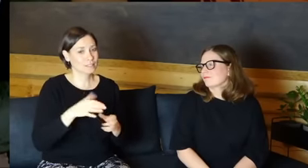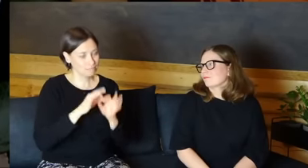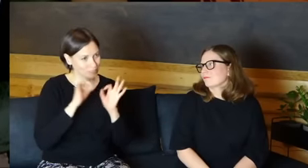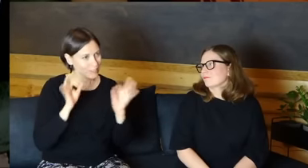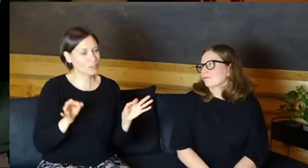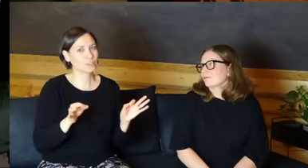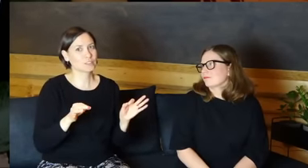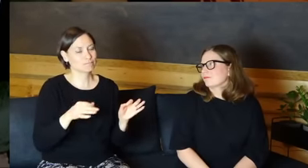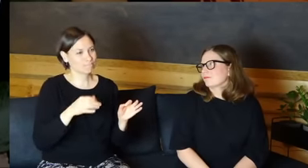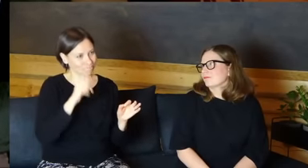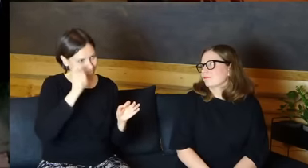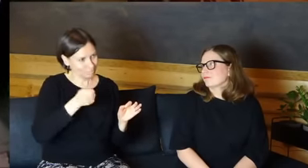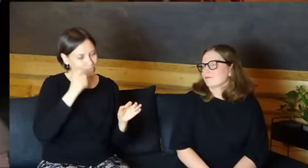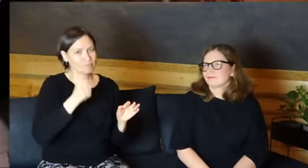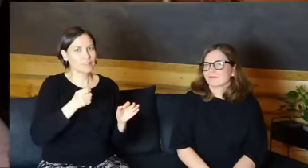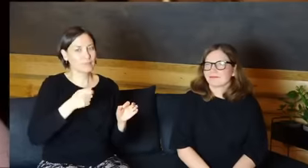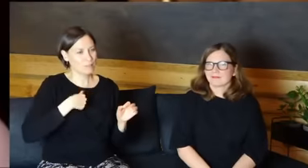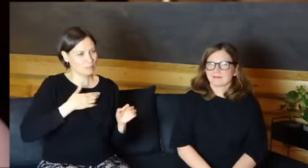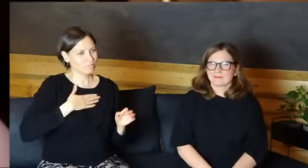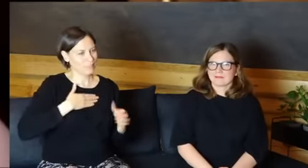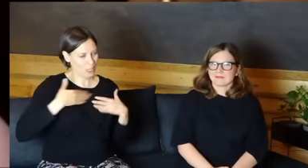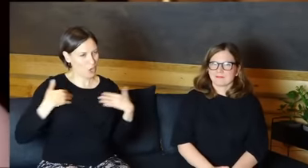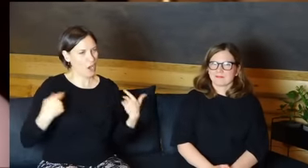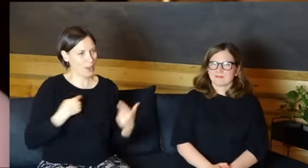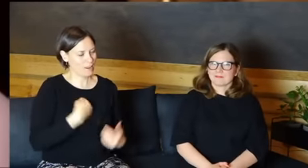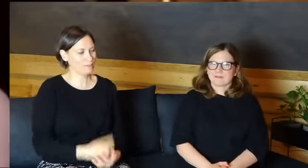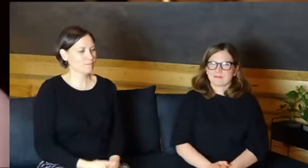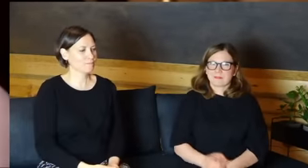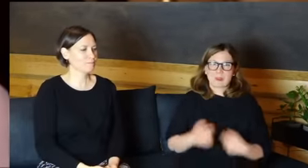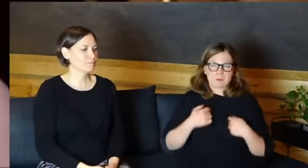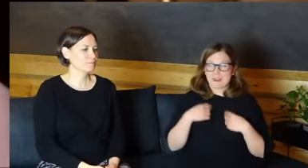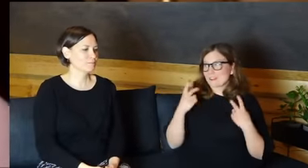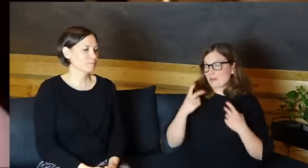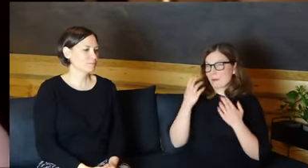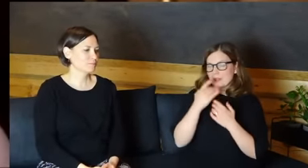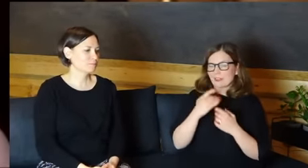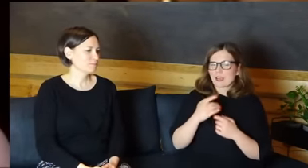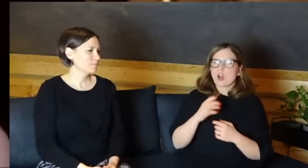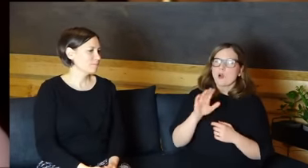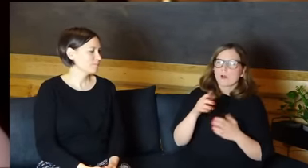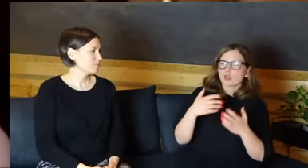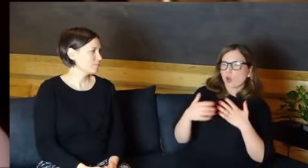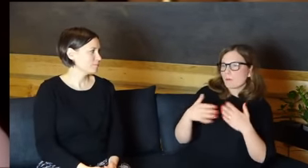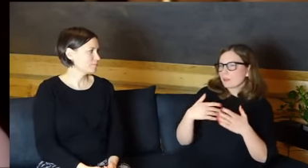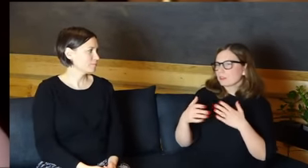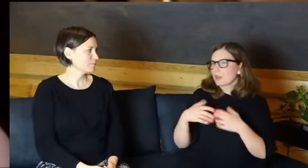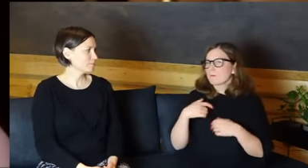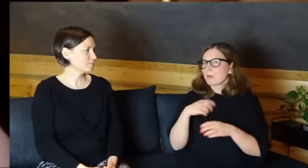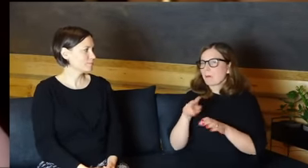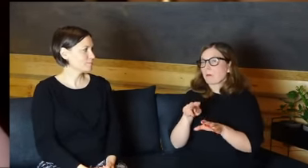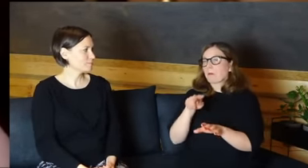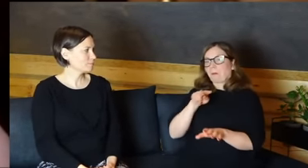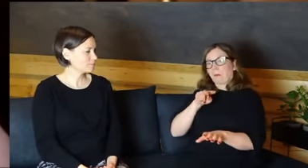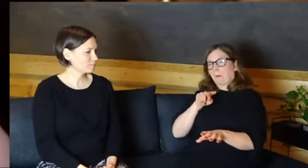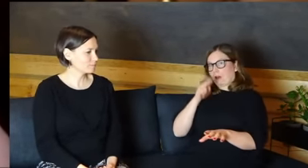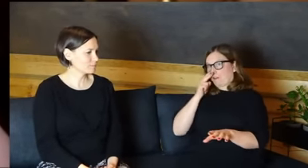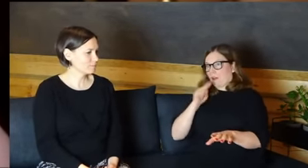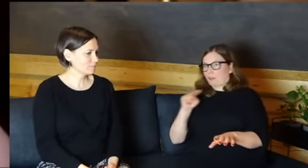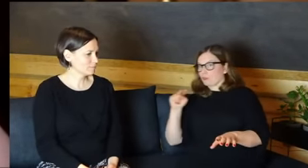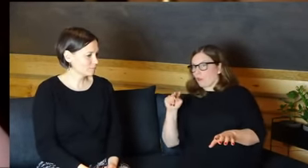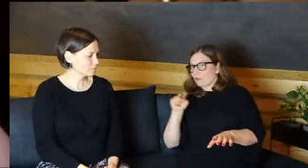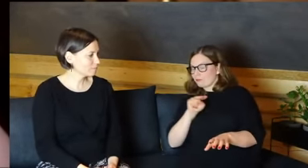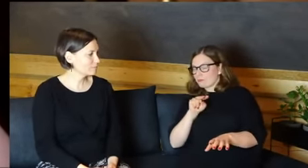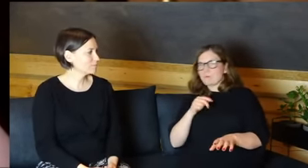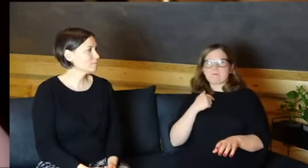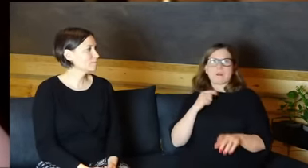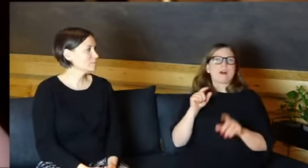aikana. Mä oon kyllä aivan samaa mieltä, kun mä oon vaikka vähän etäämmältä teidän toimintaa kattonut ja perustavan toimintaa, niin